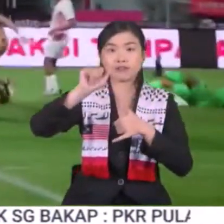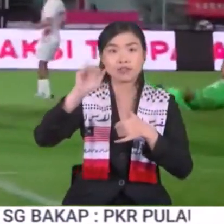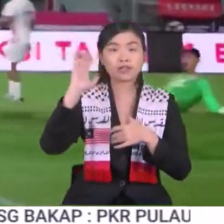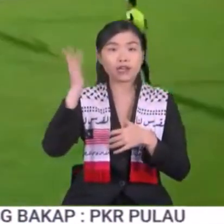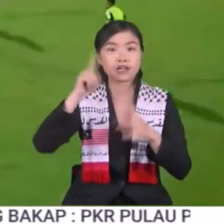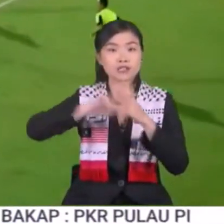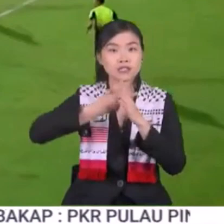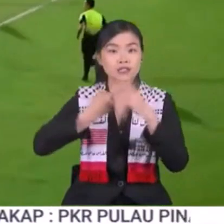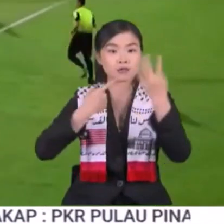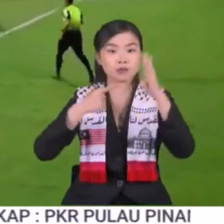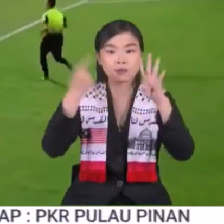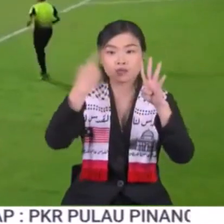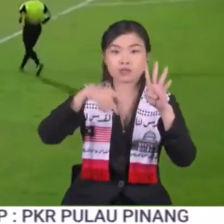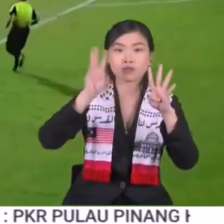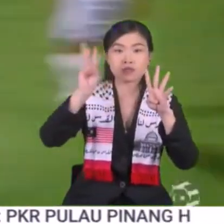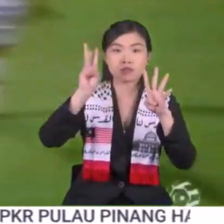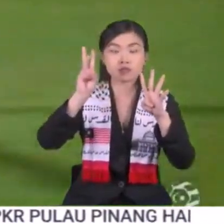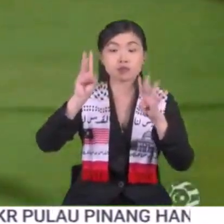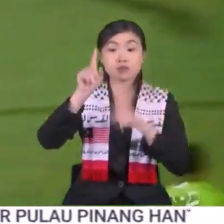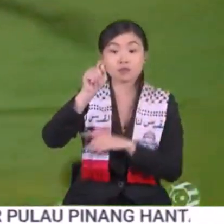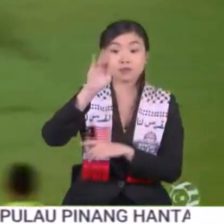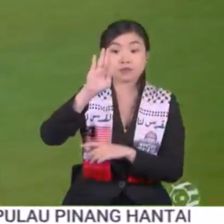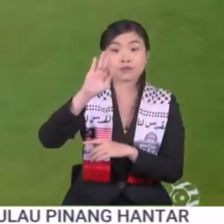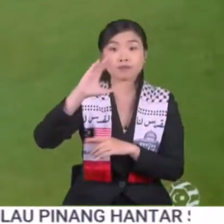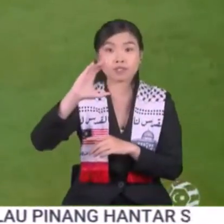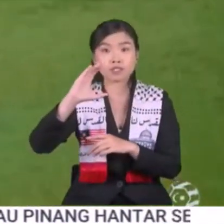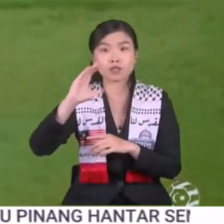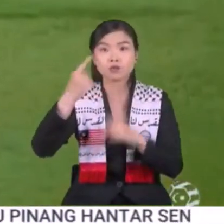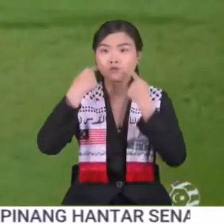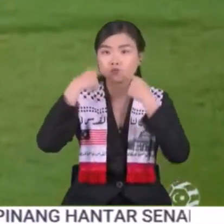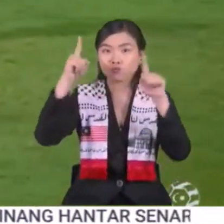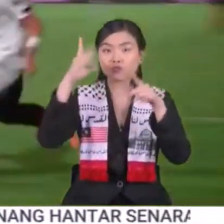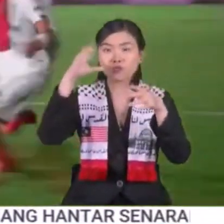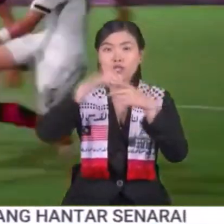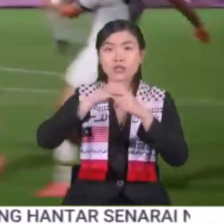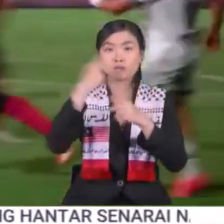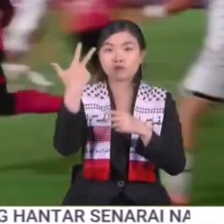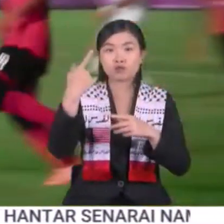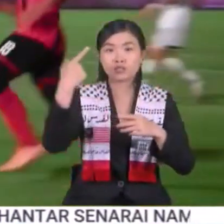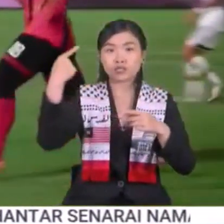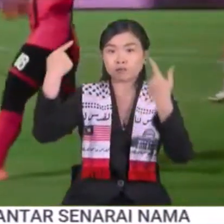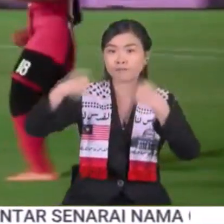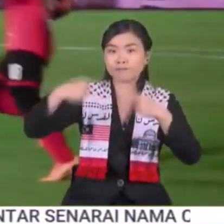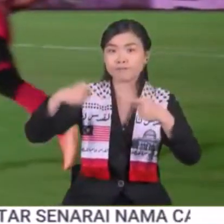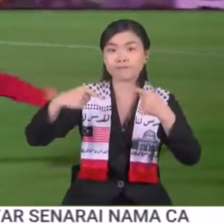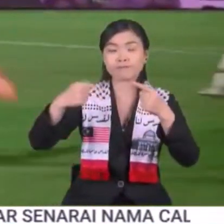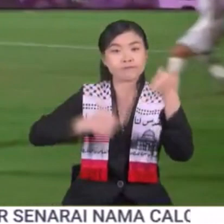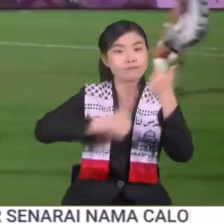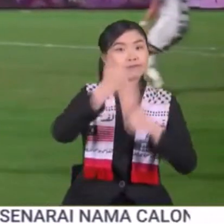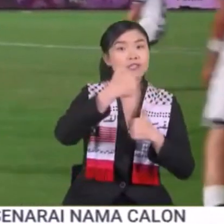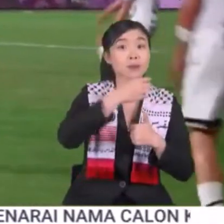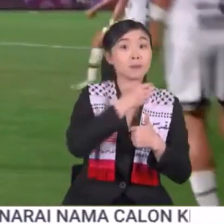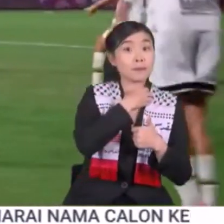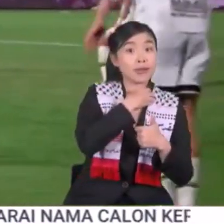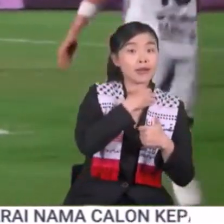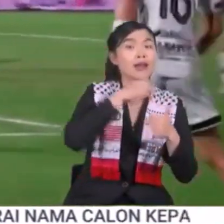bermula 14 Jun ini. TFC tampil cemerlang dalam 3 perlawanan awal musim ini, menang ke atas Perak FC